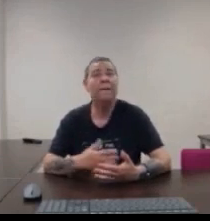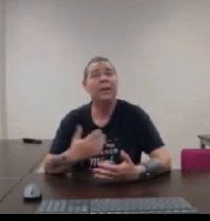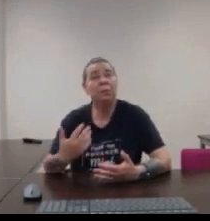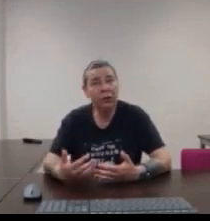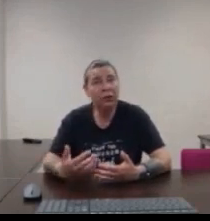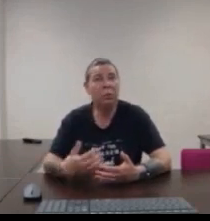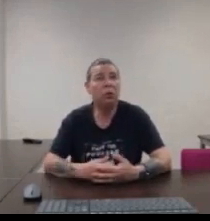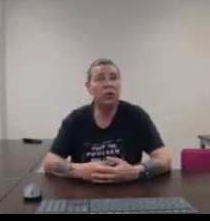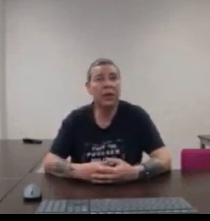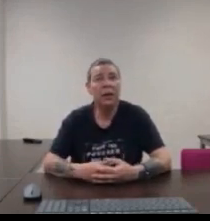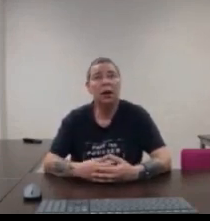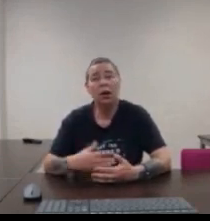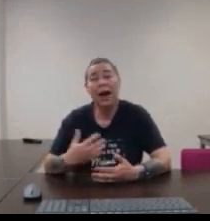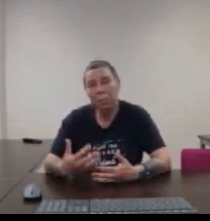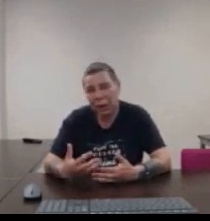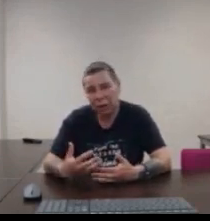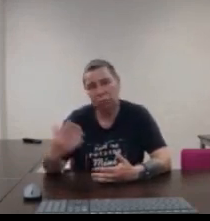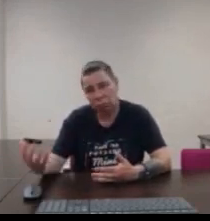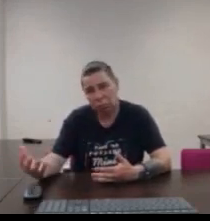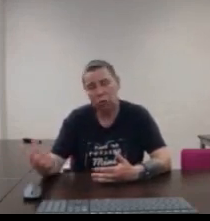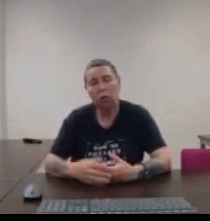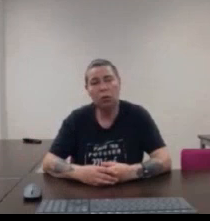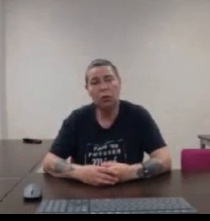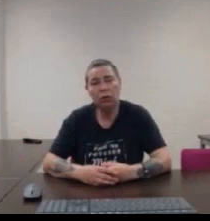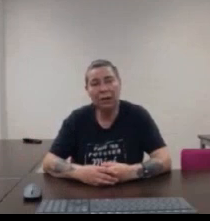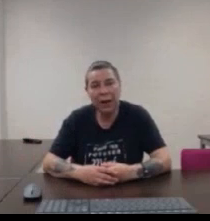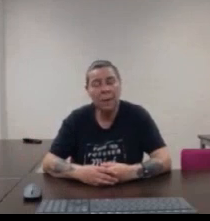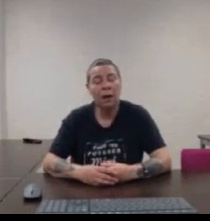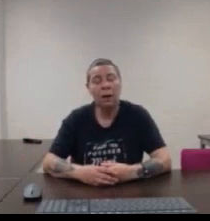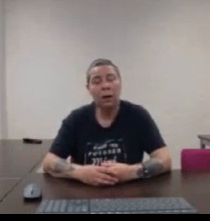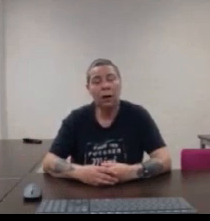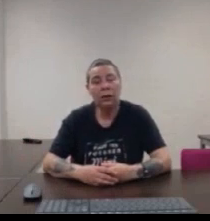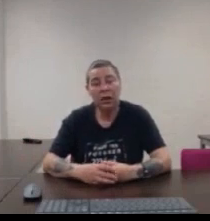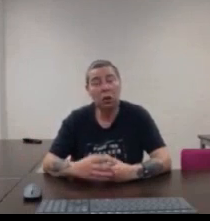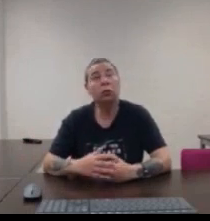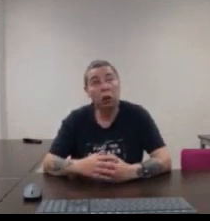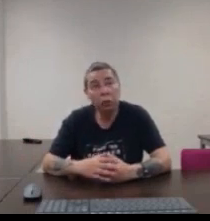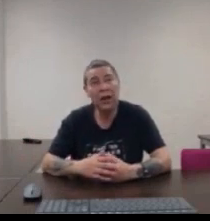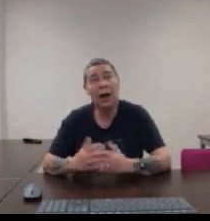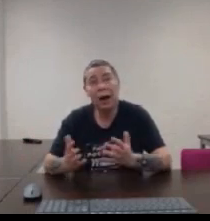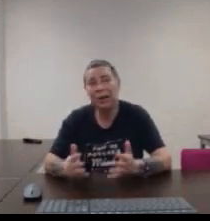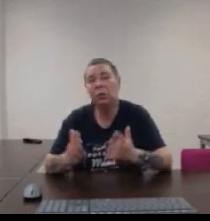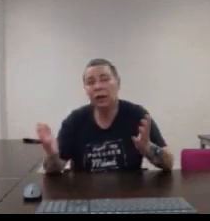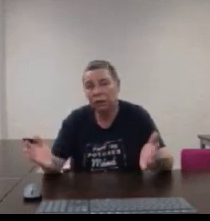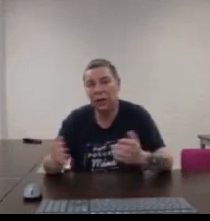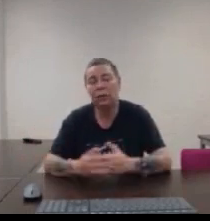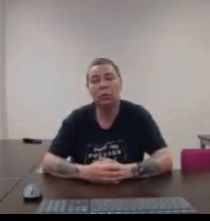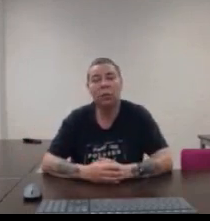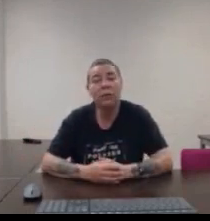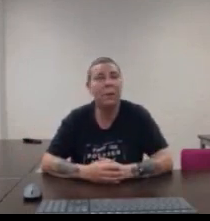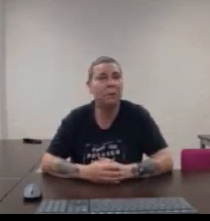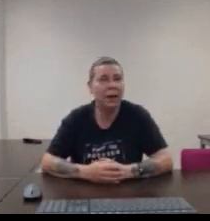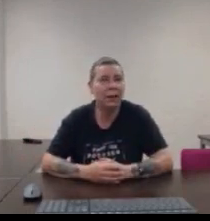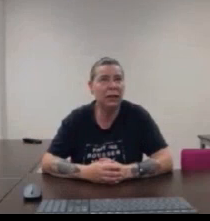exemple, ils peuvent aussi se prolonger après le moment du travail, sachant qu'en tout cas, a priori, ça